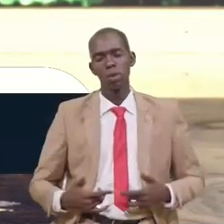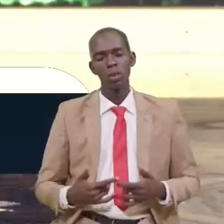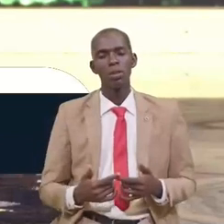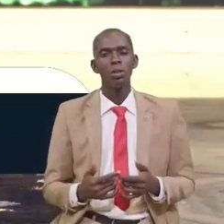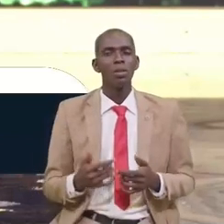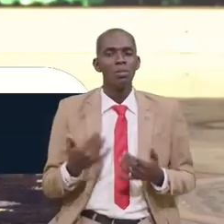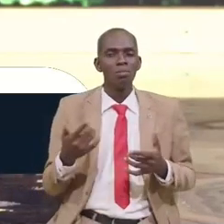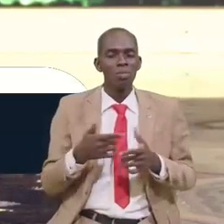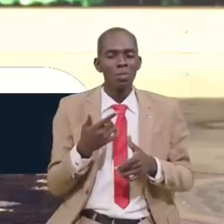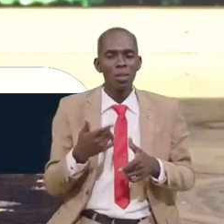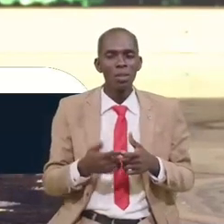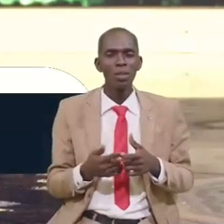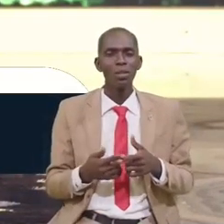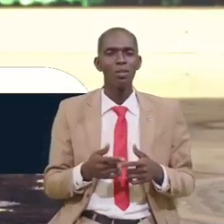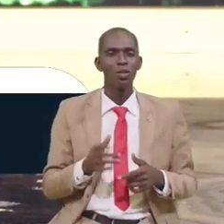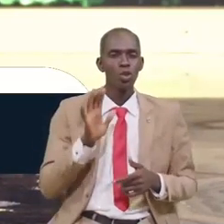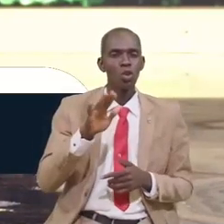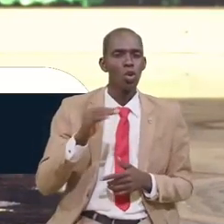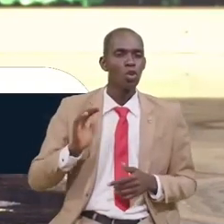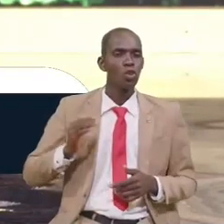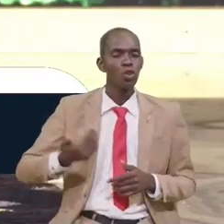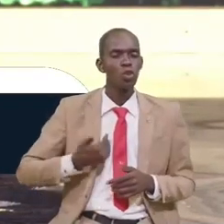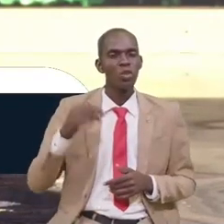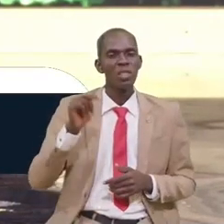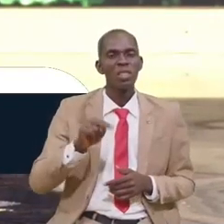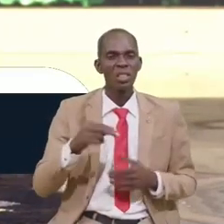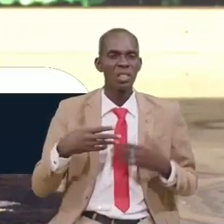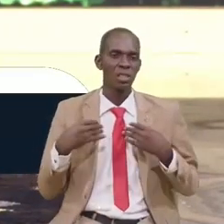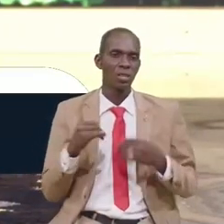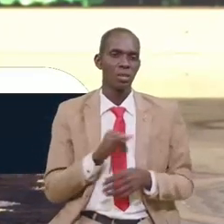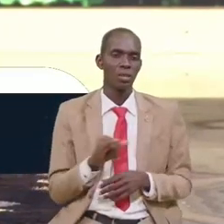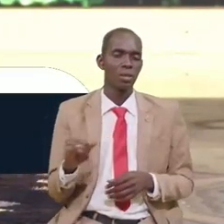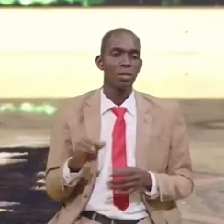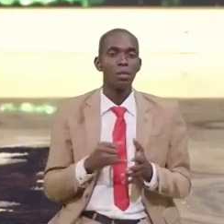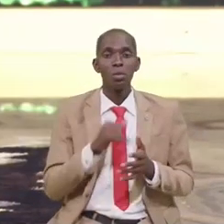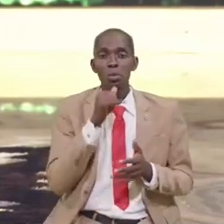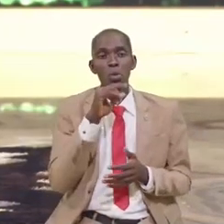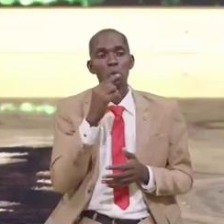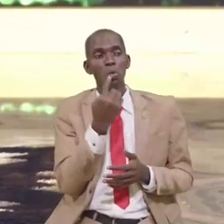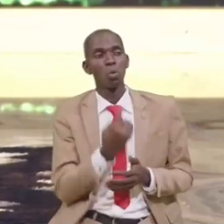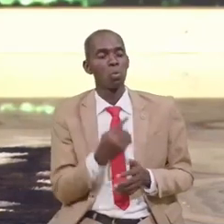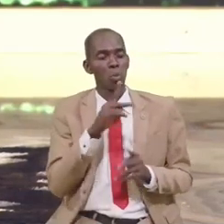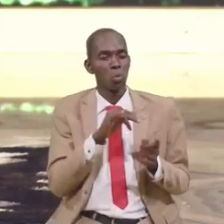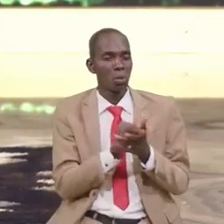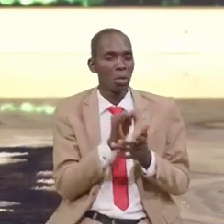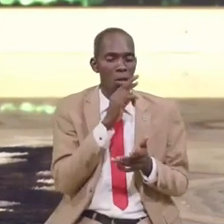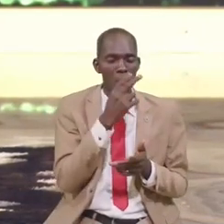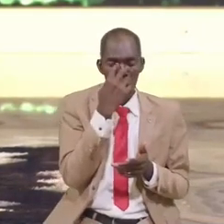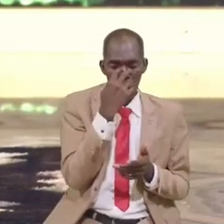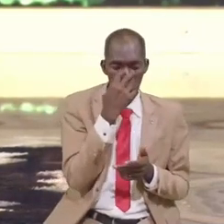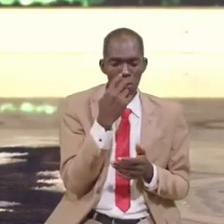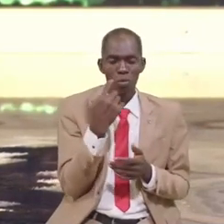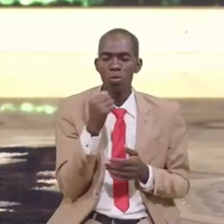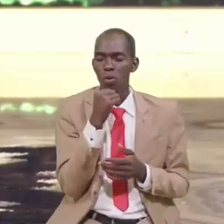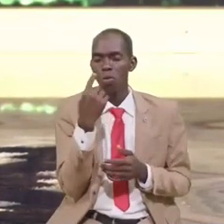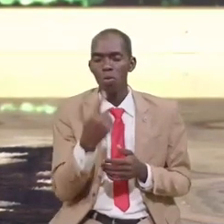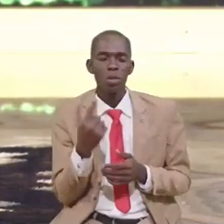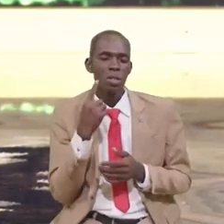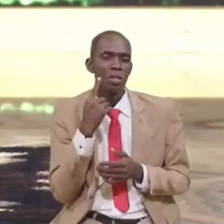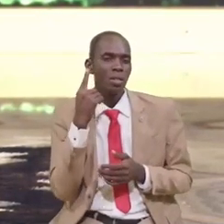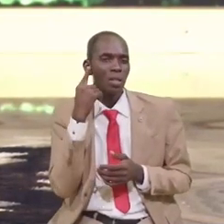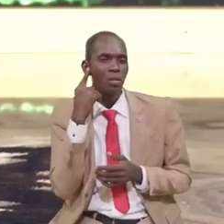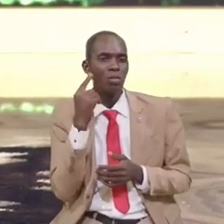vous paraissez désespéré, votre âme a besoin de guérison, non seulement ceux qui sont sourds, muets,